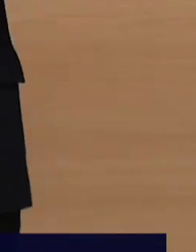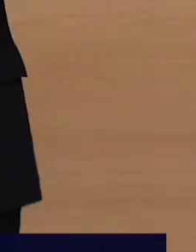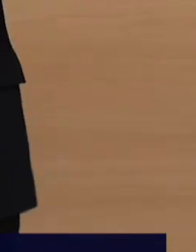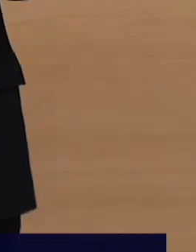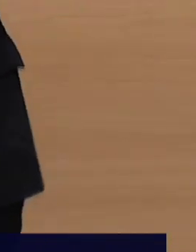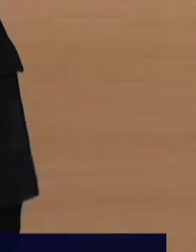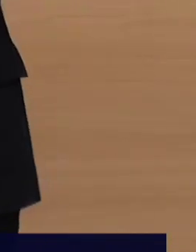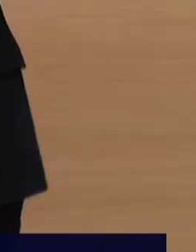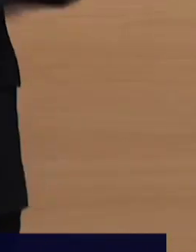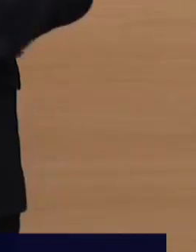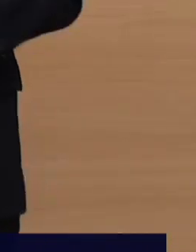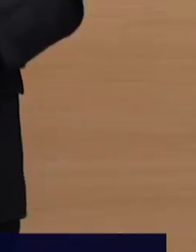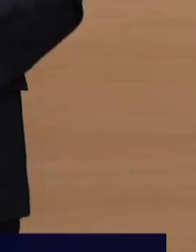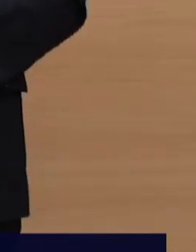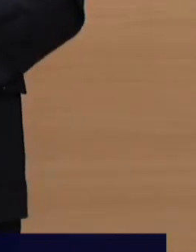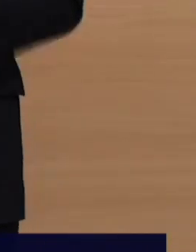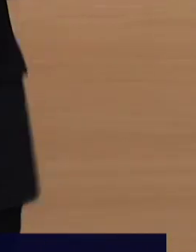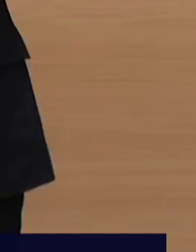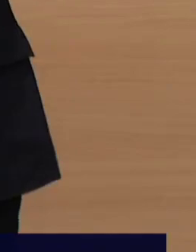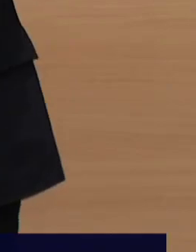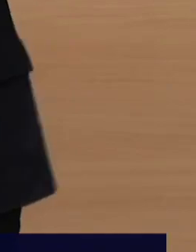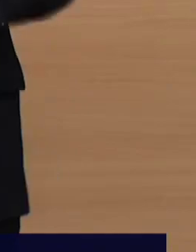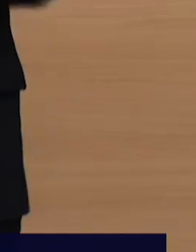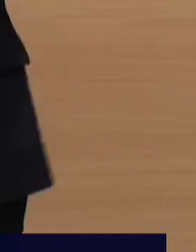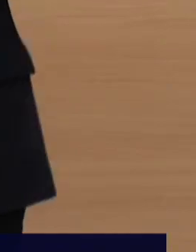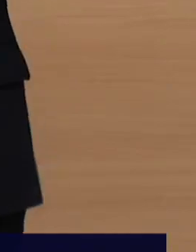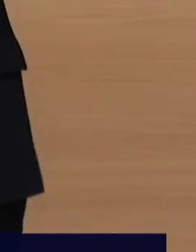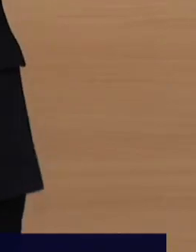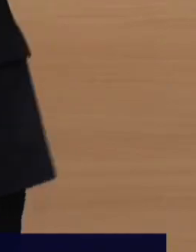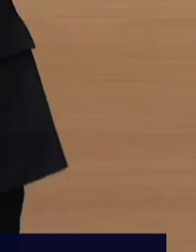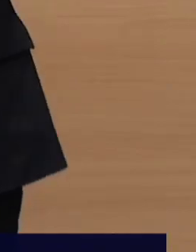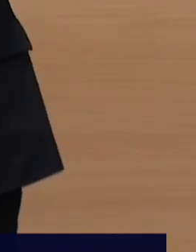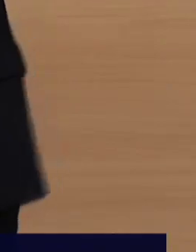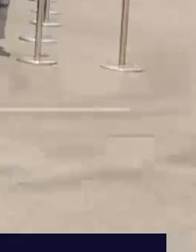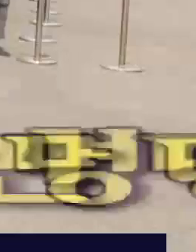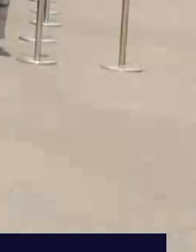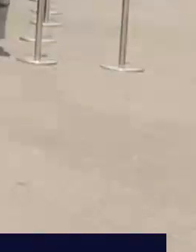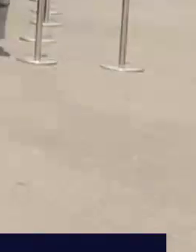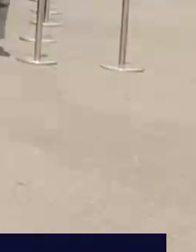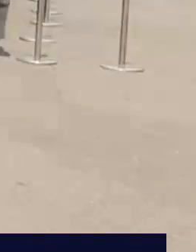일정에 따라서 예방접종에도 적극 참여해 주시기를 당부드립니다.